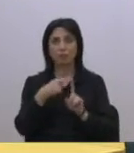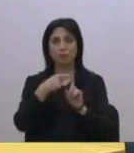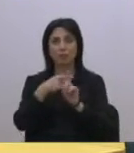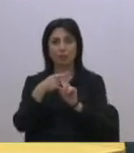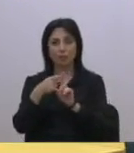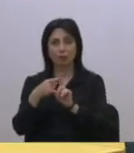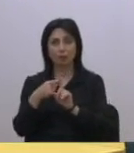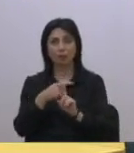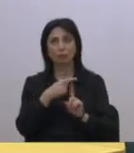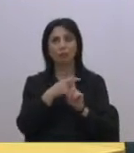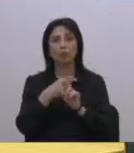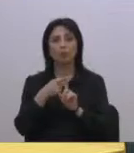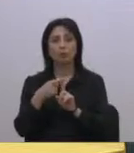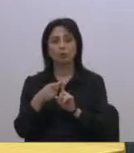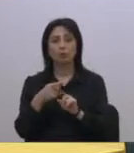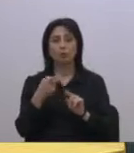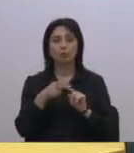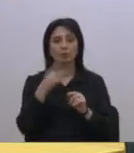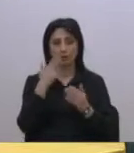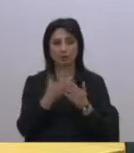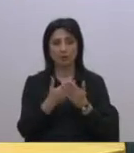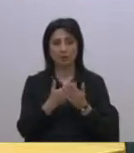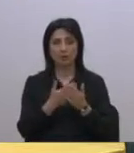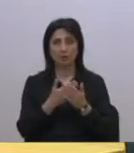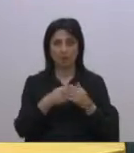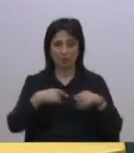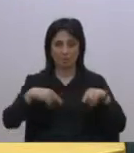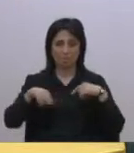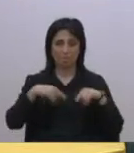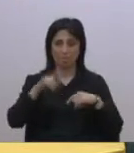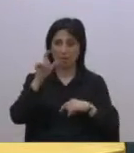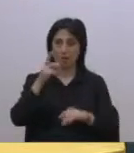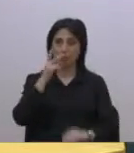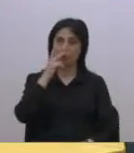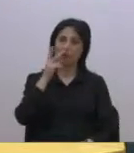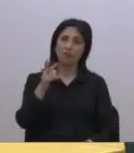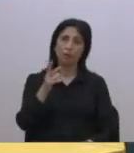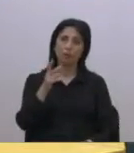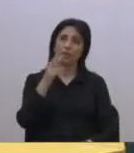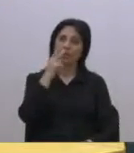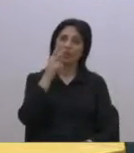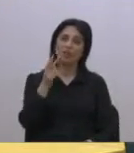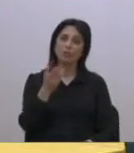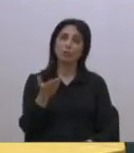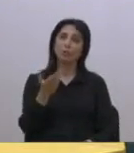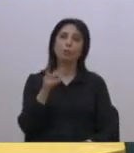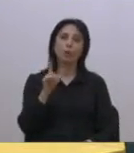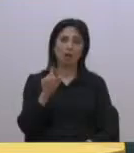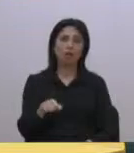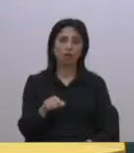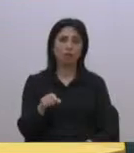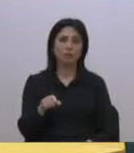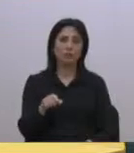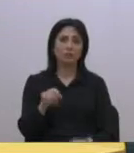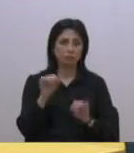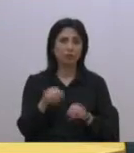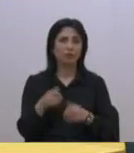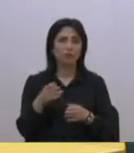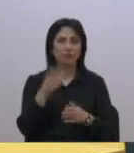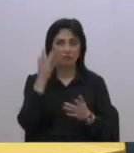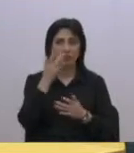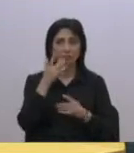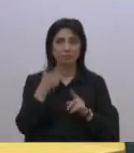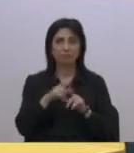პოზიტიურად. და პოზიტიურად იმ თვალსაზრისით, რომ აი ფეხბურთელებს რო შევხედეთ და რო დავინახეთ, თურმე რა შეგძლებია, ხო? აი რო წარმოვიდგინოთ